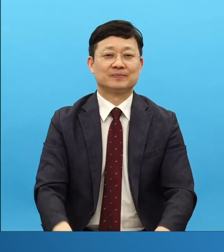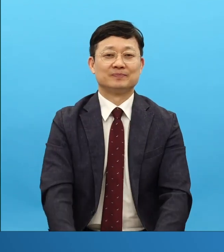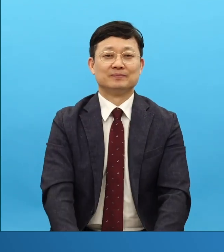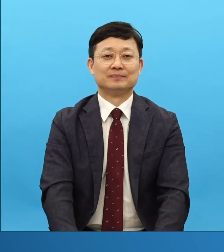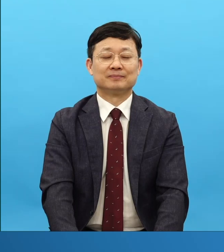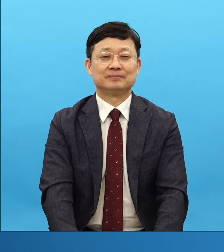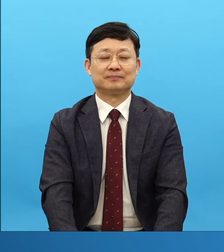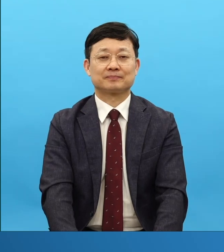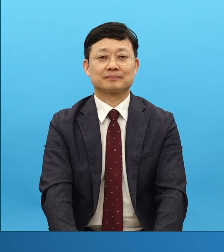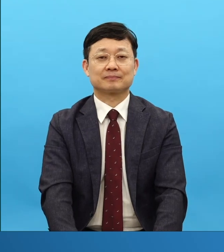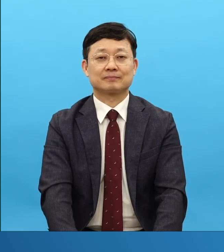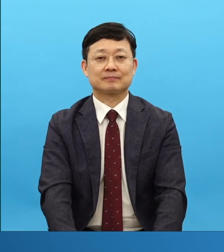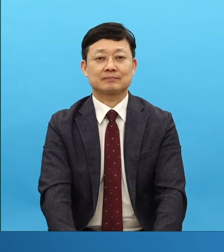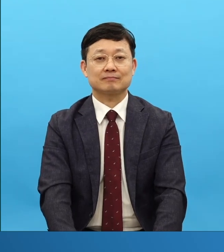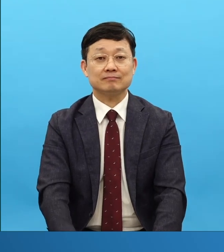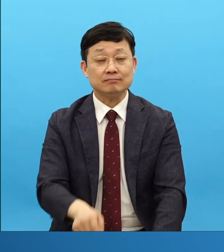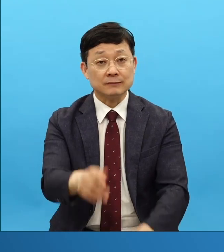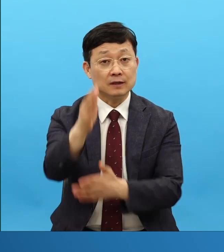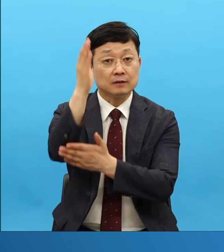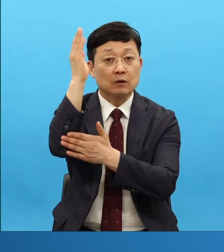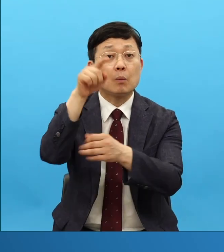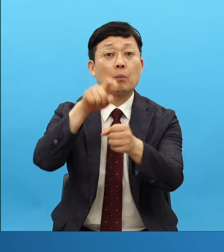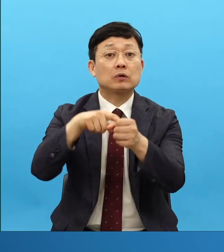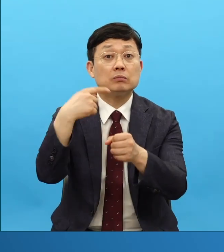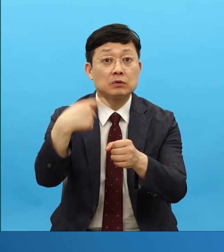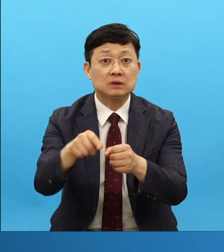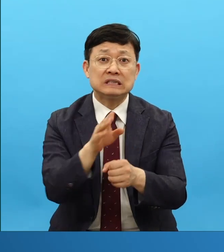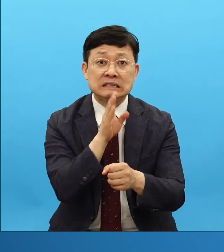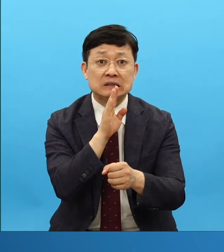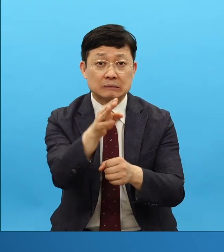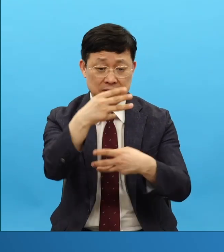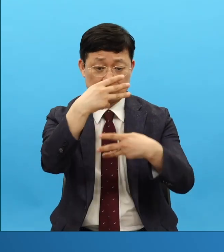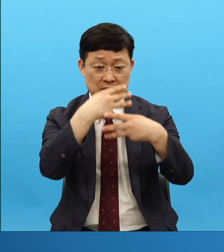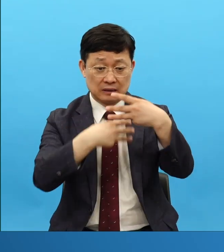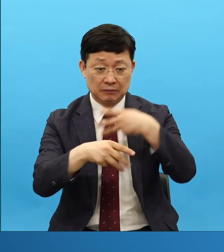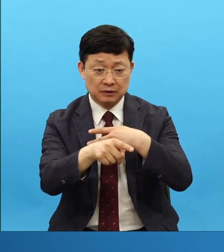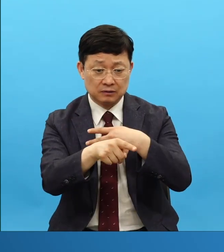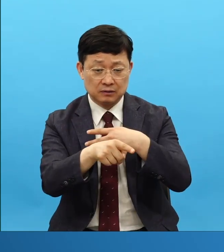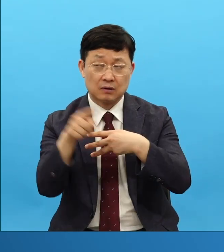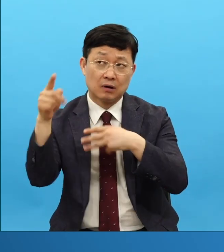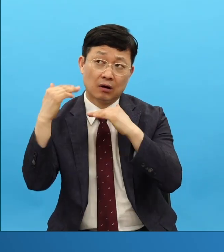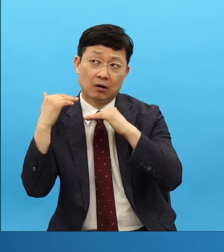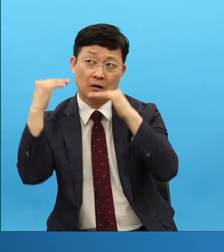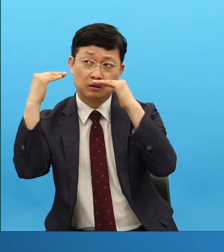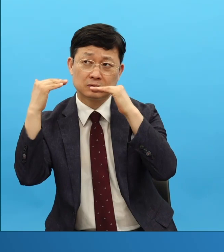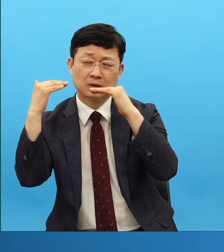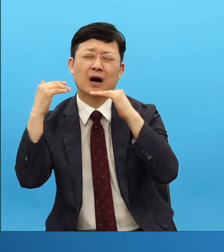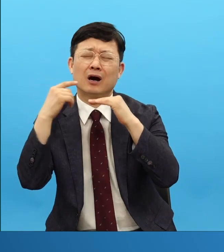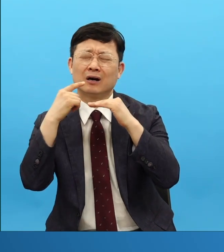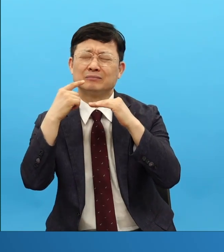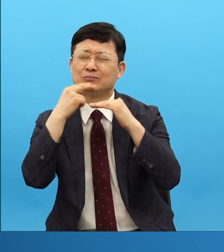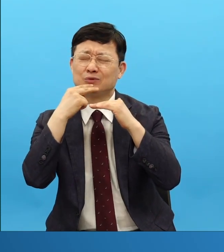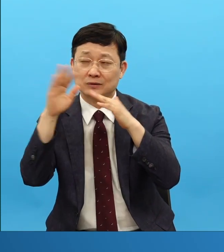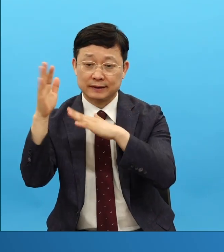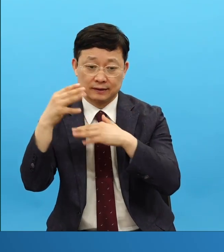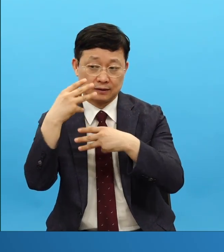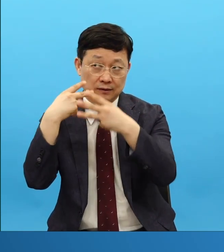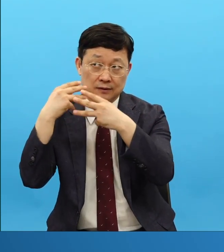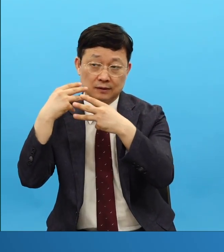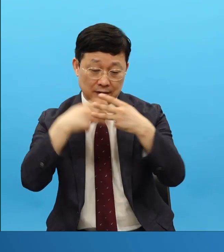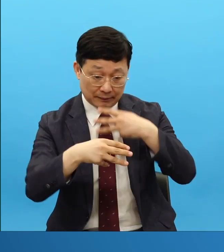to train them 제가 myself. 이 얘기를 하는 이유는 진짜입니다. 렘넌트들이 어른은 물론이고